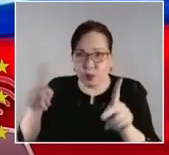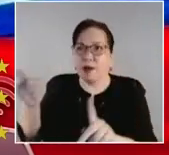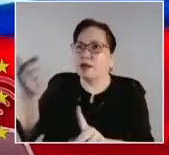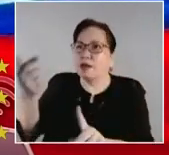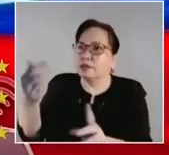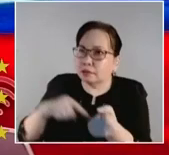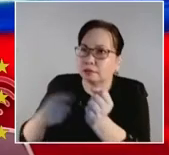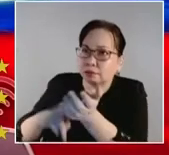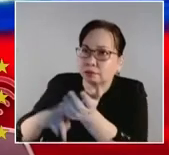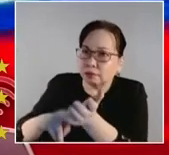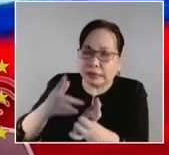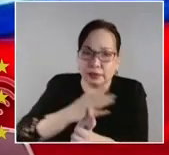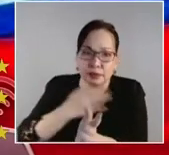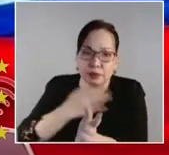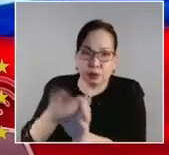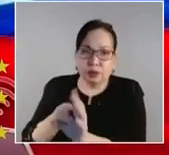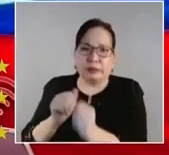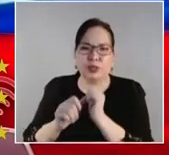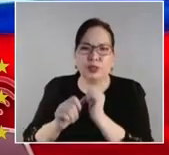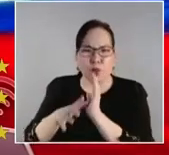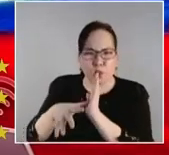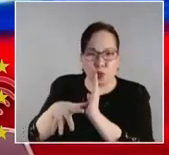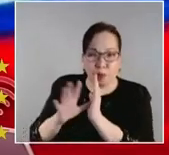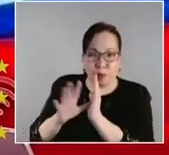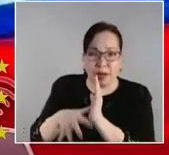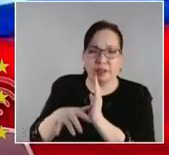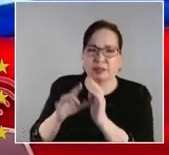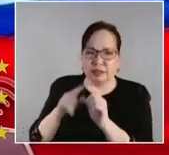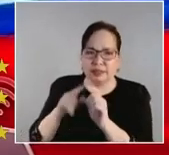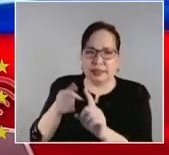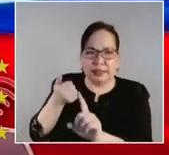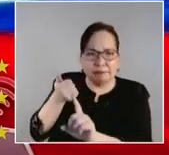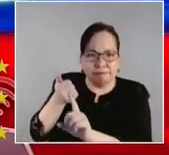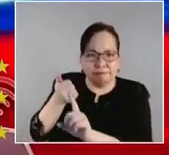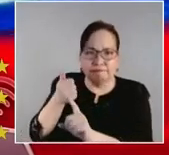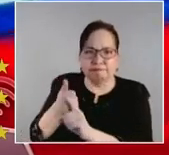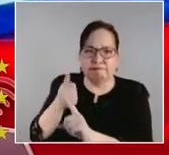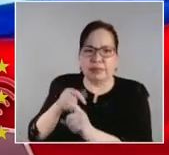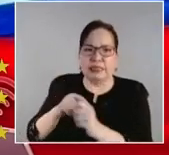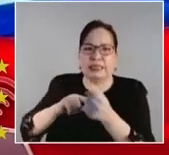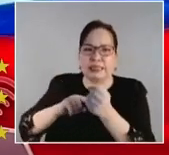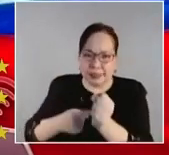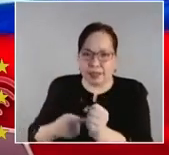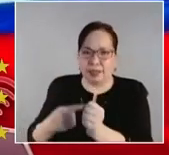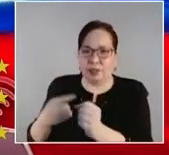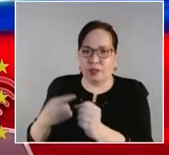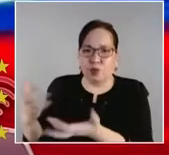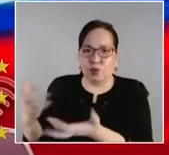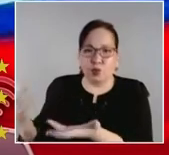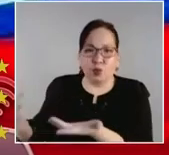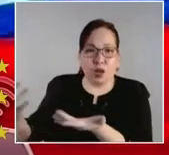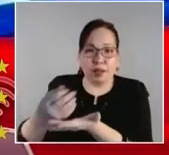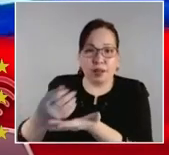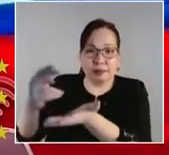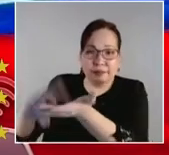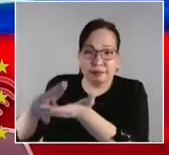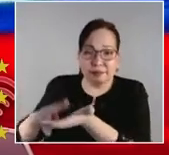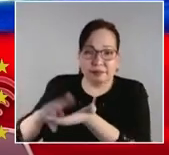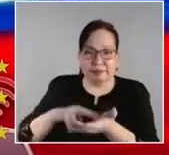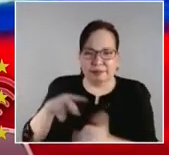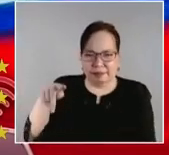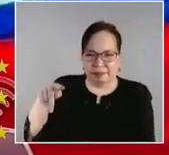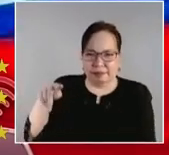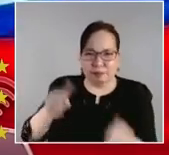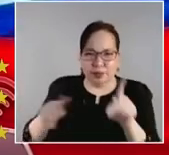mismo, yun ang istasyon para mag-collecta ng signatures. Mm. Okay. No? Okay. At yung pong mga barangay,